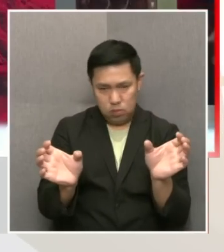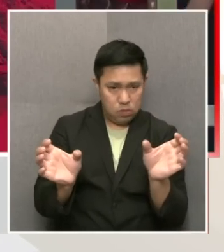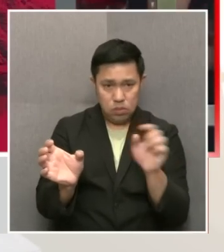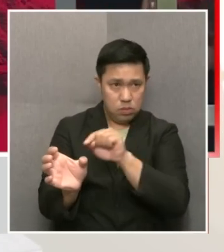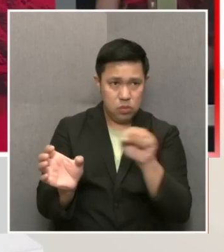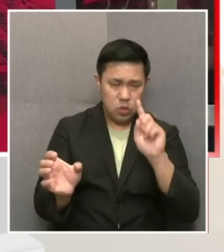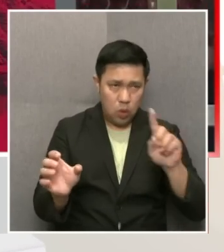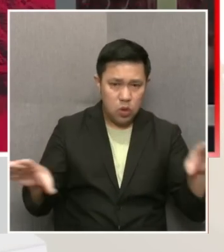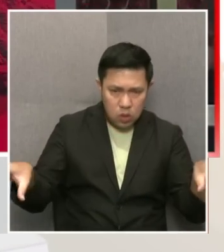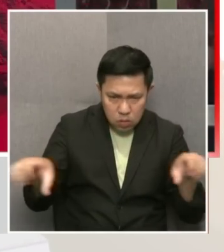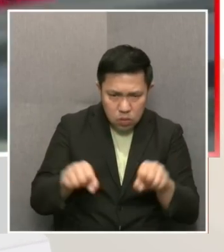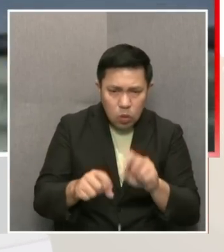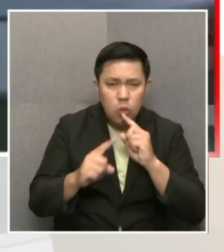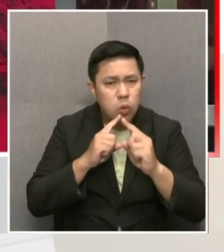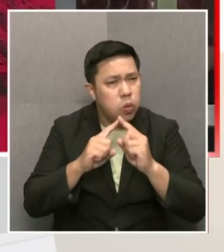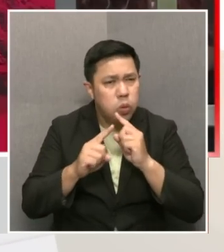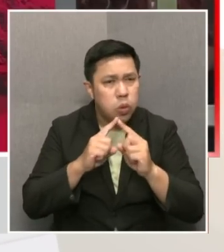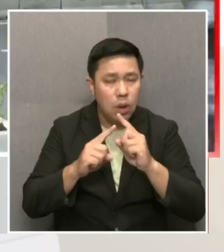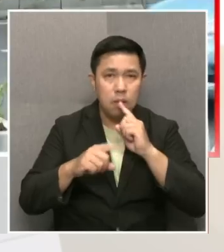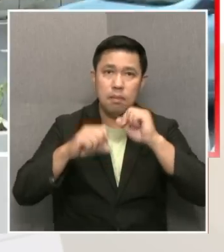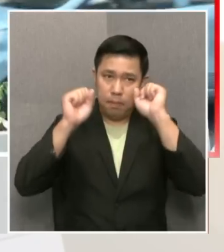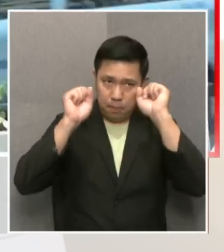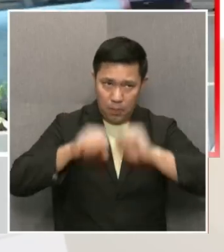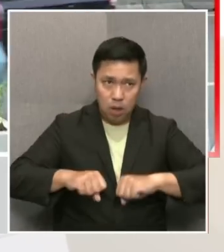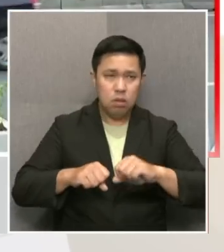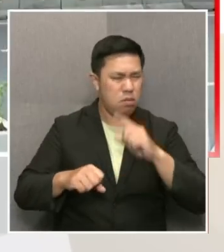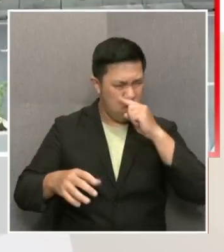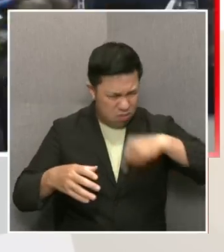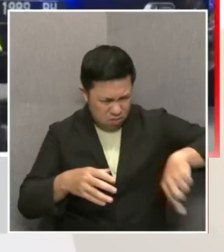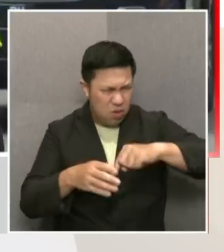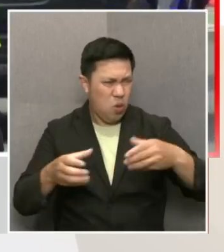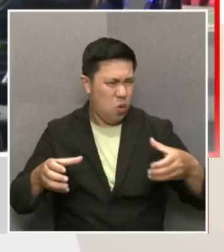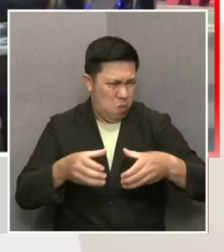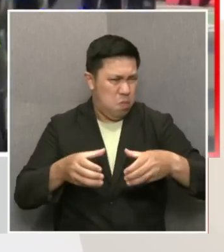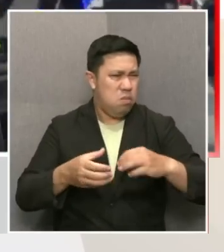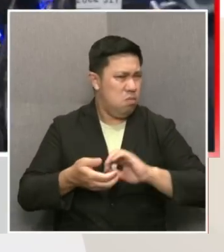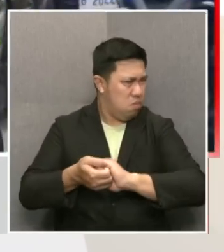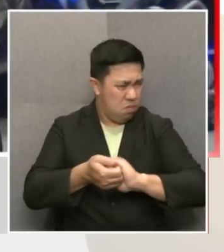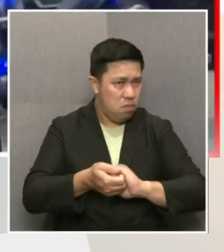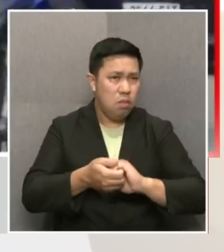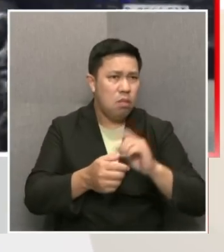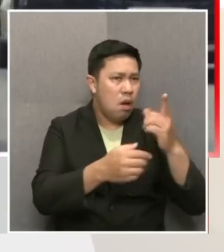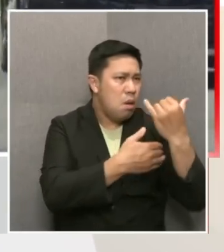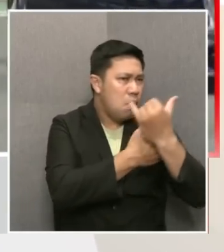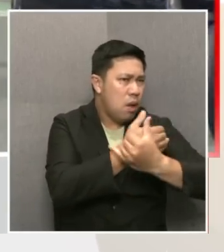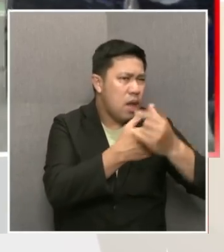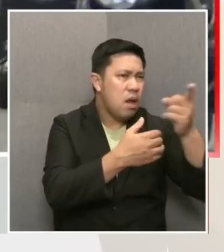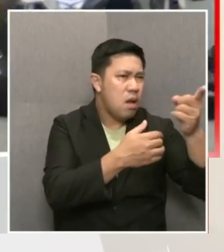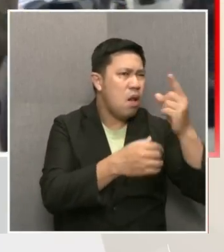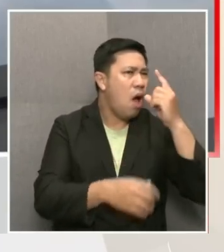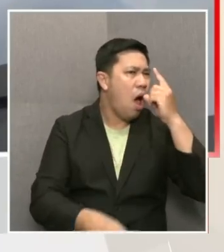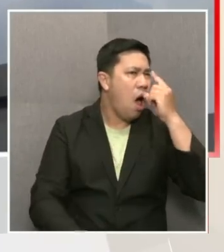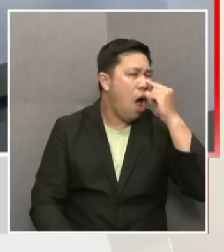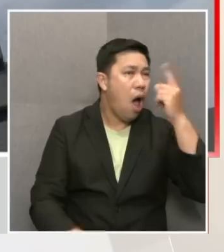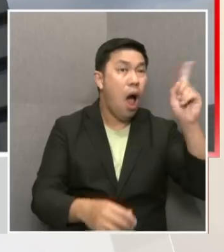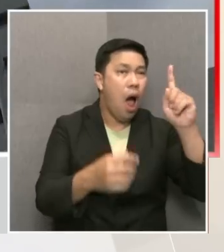พูดคุยกันเพื่อตกลงกันในเรื่องของเอกภาพนะครับในการมีสัมพันธ์กับมหาอำนาจทั้งทางฝั่งตะวันตกก็คือ